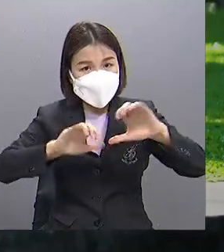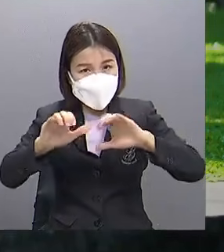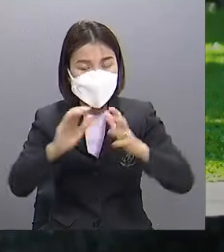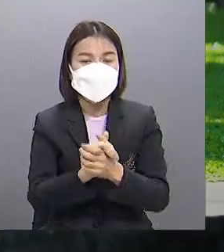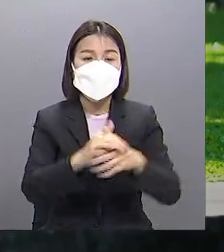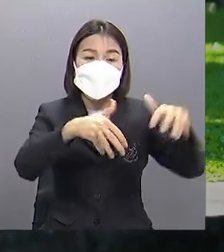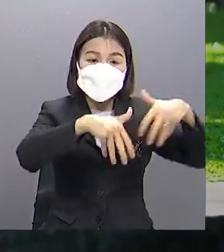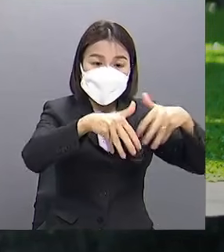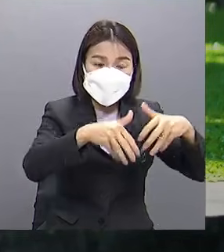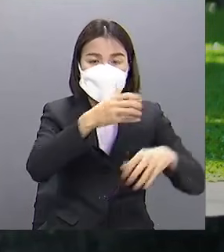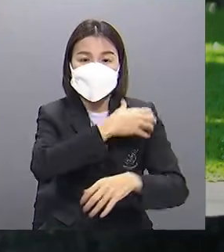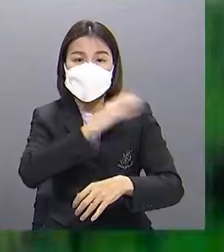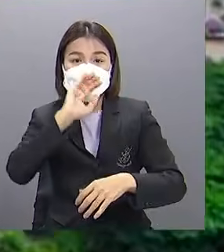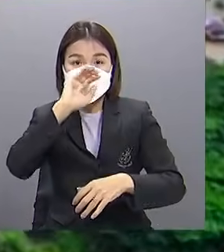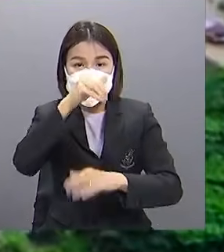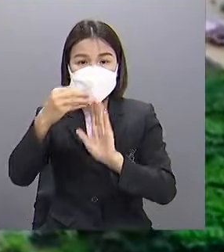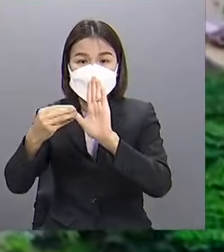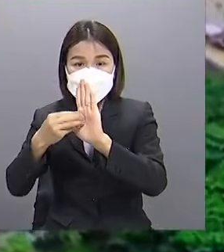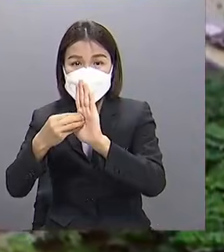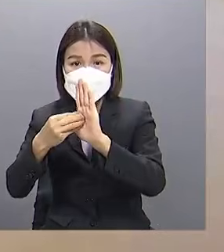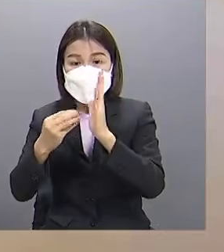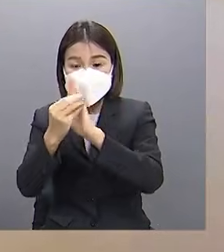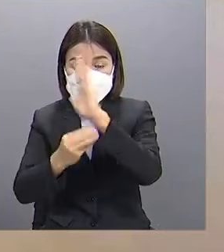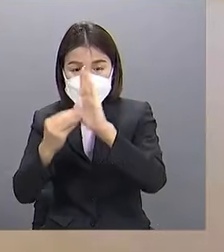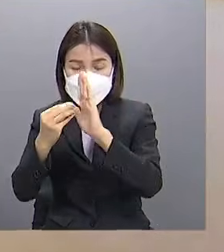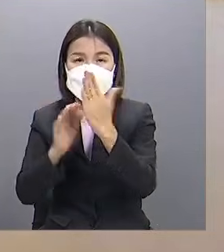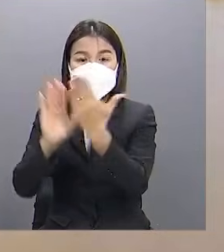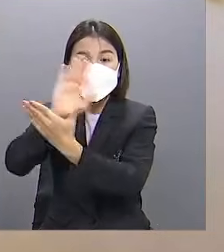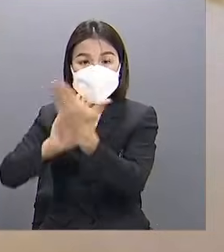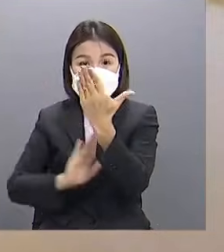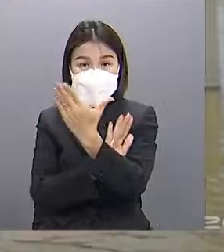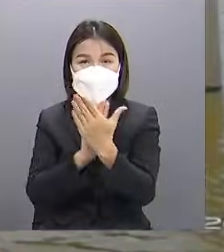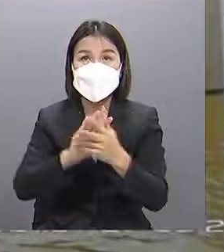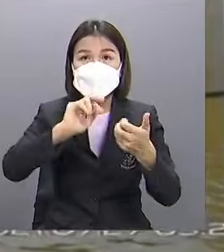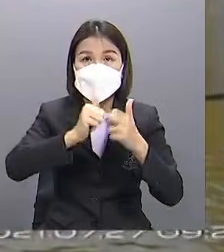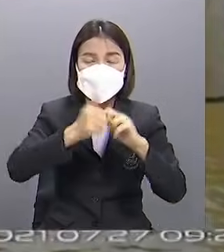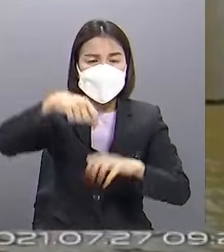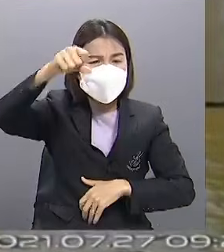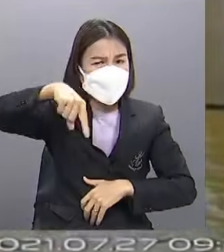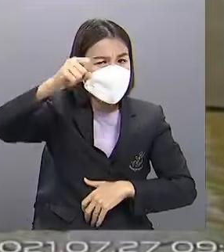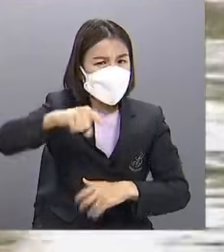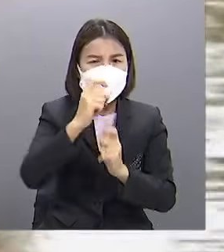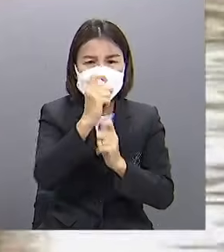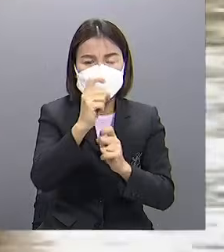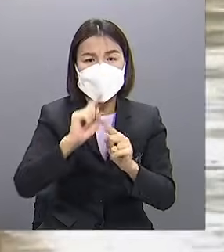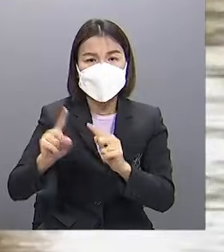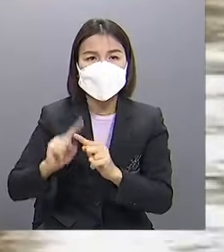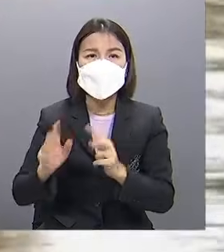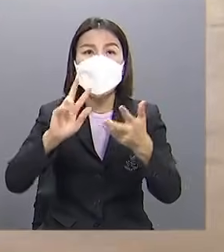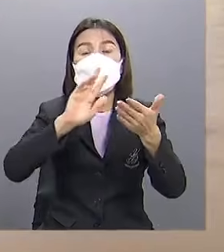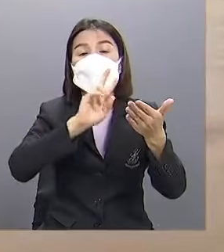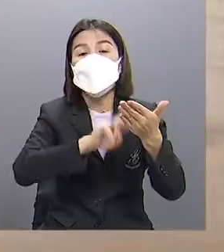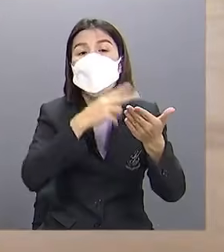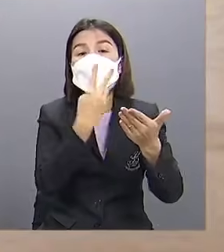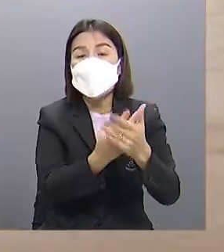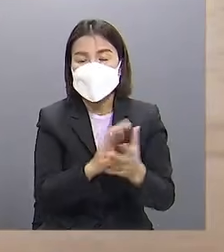ลระดับจังหวัดและก็ระดับประเทศวิกฤตภัยพิบัติซ้ำซ้อนที่เกิดขึ้นในครั้งนี้ถือเป็นความท้าทายต่อทั้งภาครัฐ